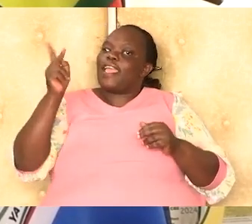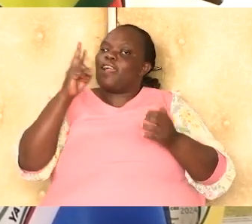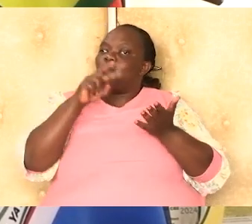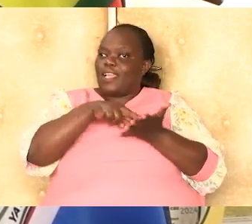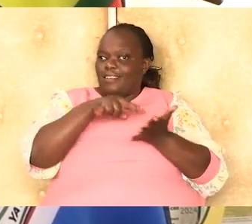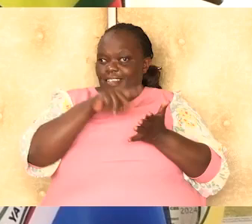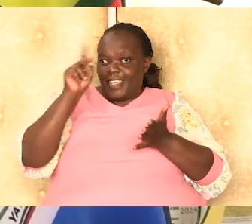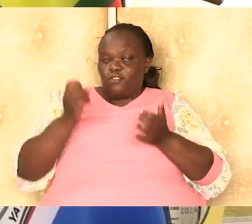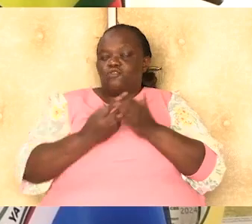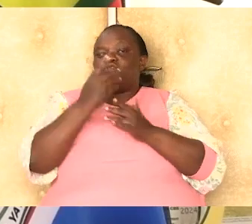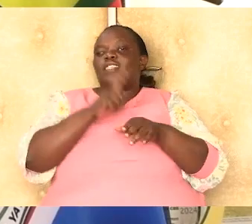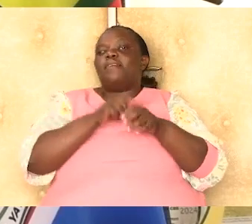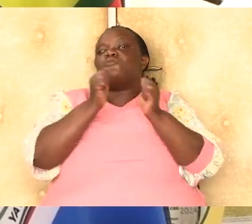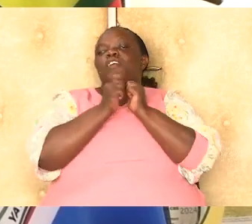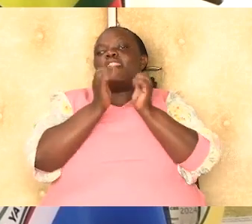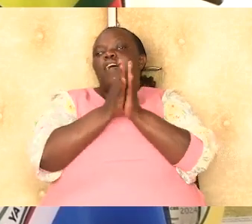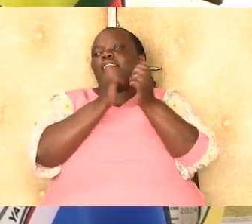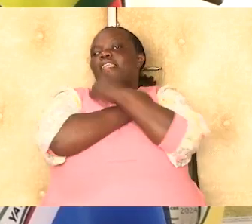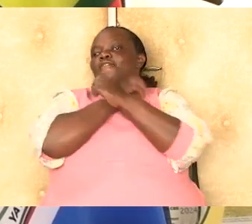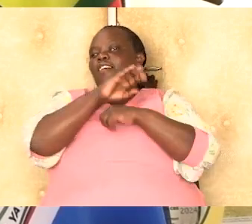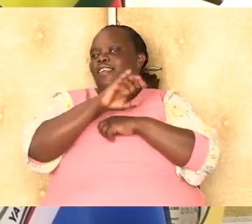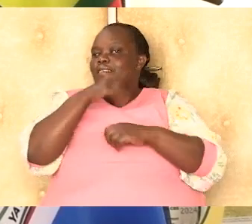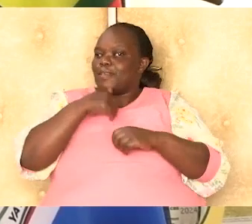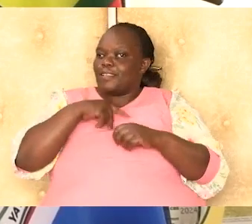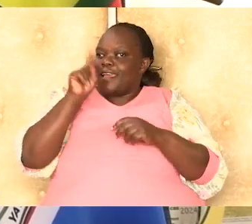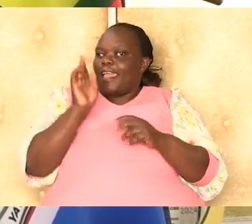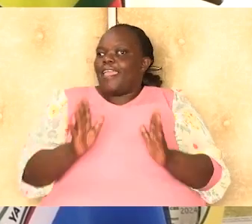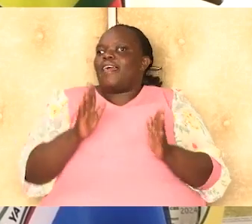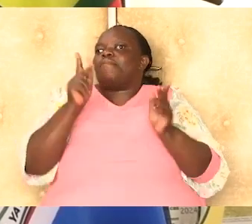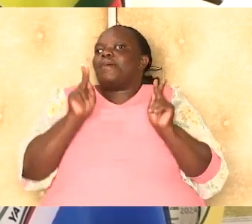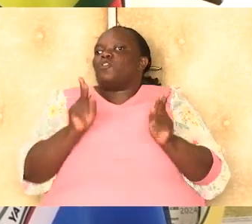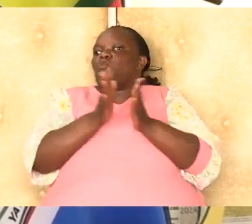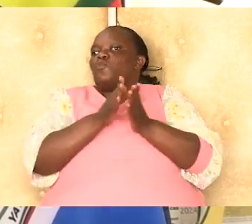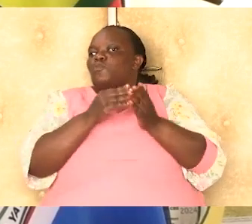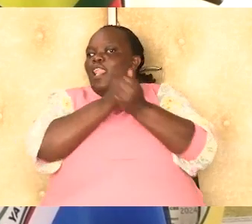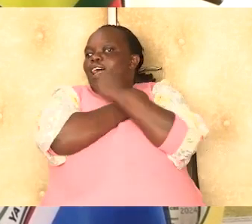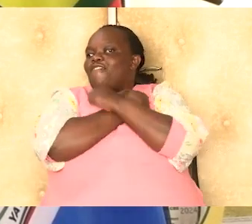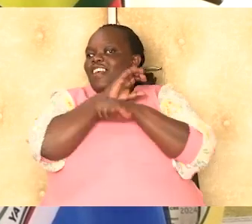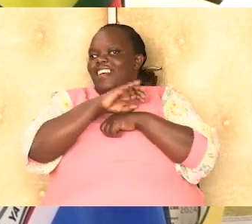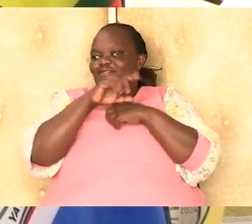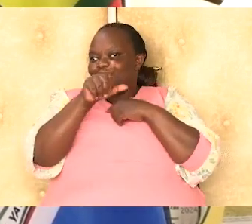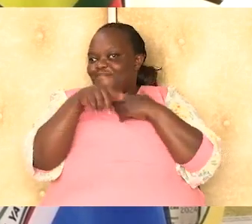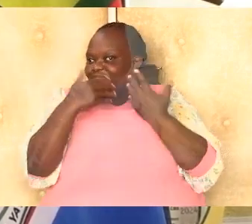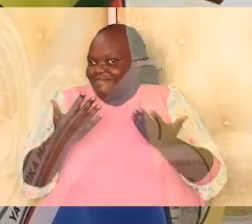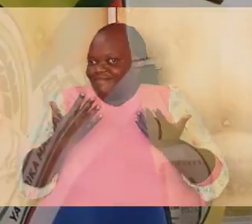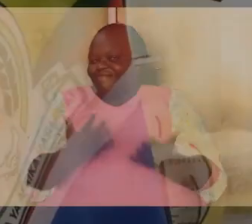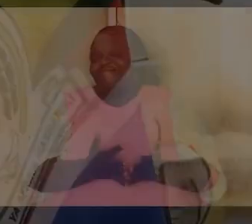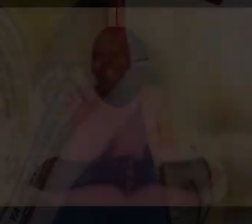itasimama kenya itanawiri kwa umoja na uzalendo mimi ni mkenya mzalendo jiei wewe asanteni